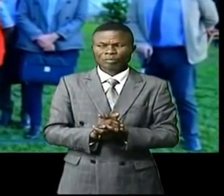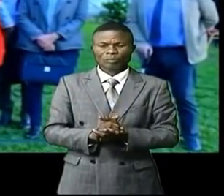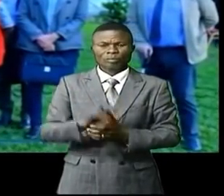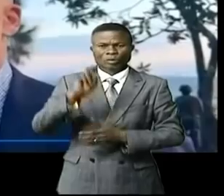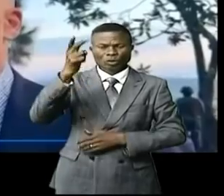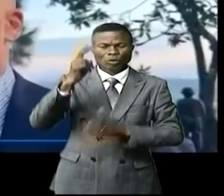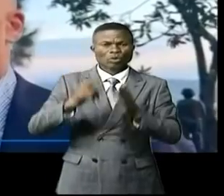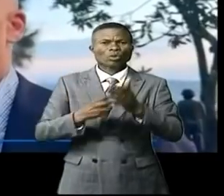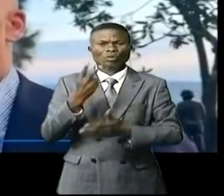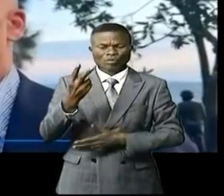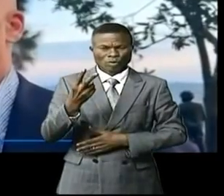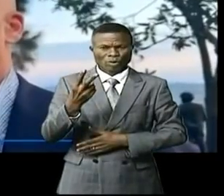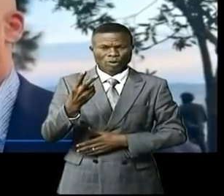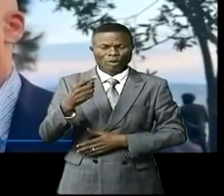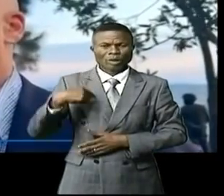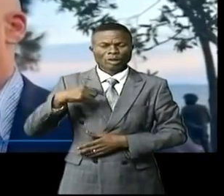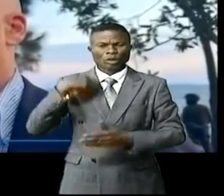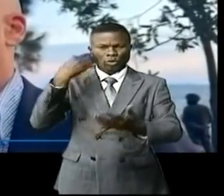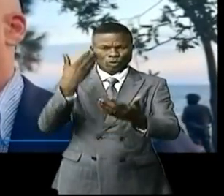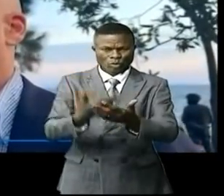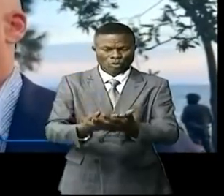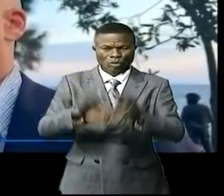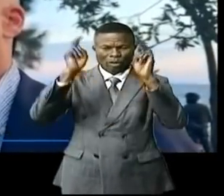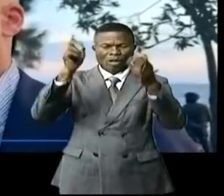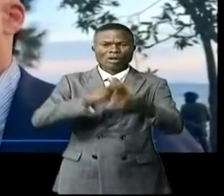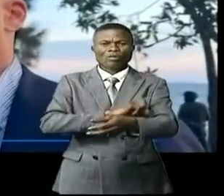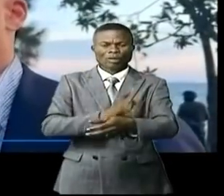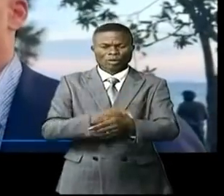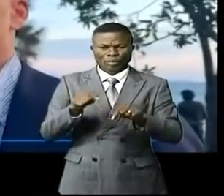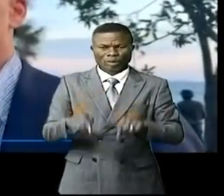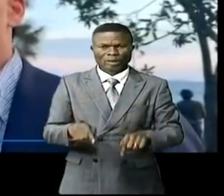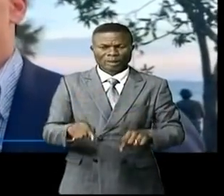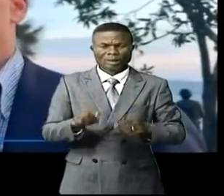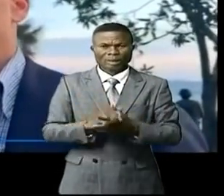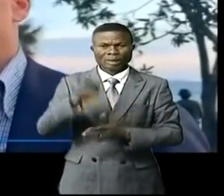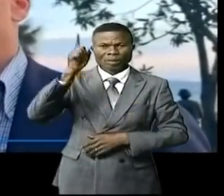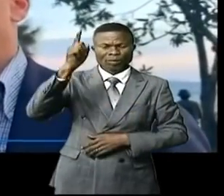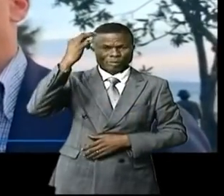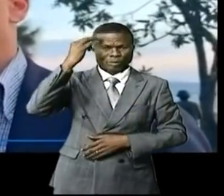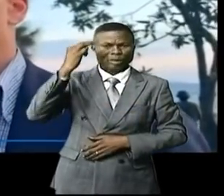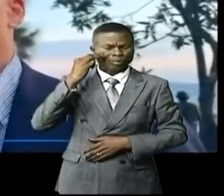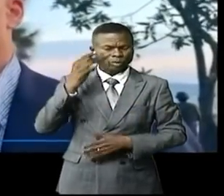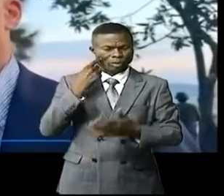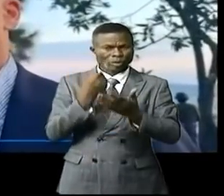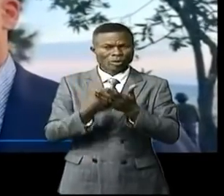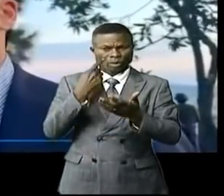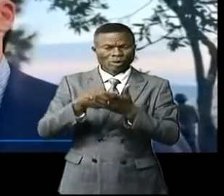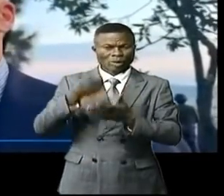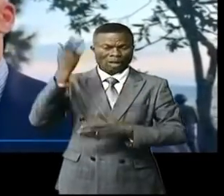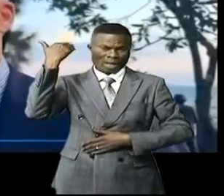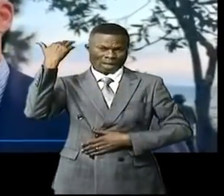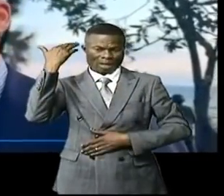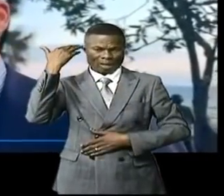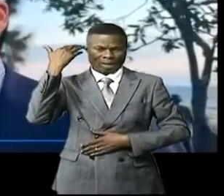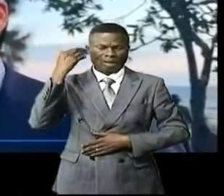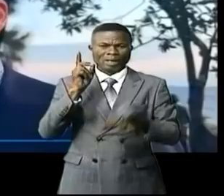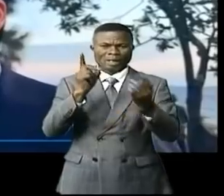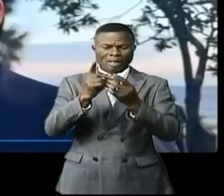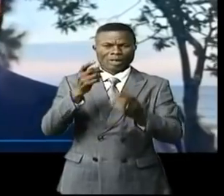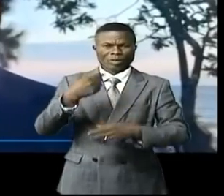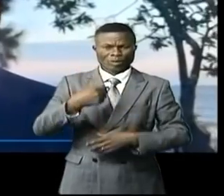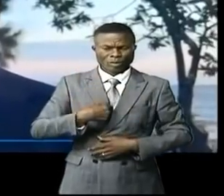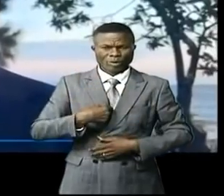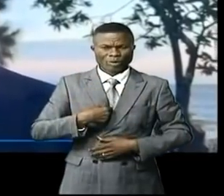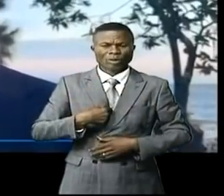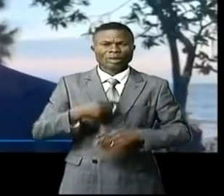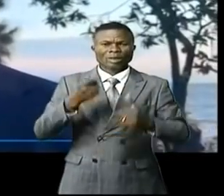deuxième fois en fait, que cela arrive en plus d'un an. Le Premier ministre a remarqué que la dernière fois qu'il avait eu l'occasion de nous rencontrer,